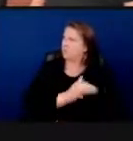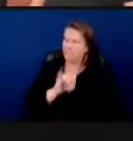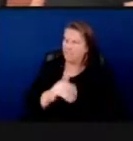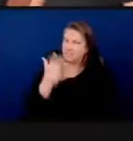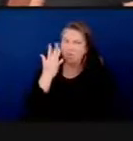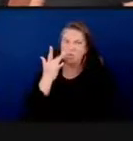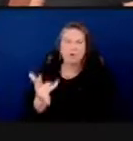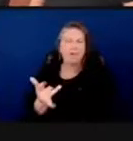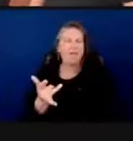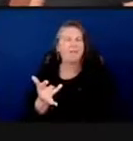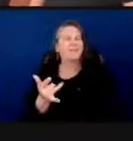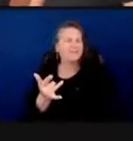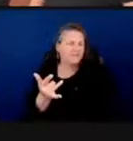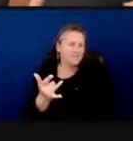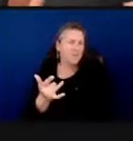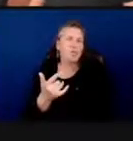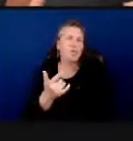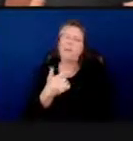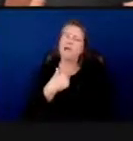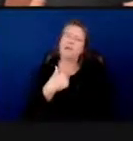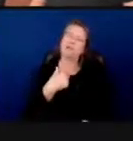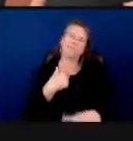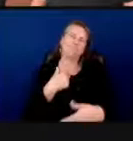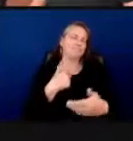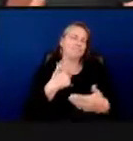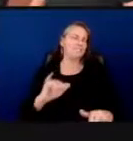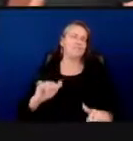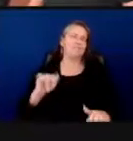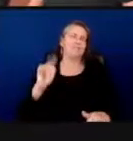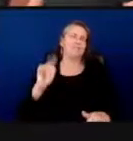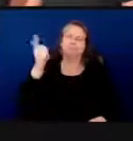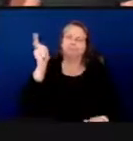kuzungumza na baadhi ya wabia kama vile wanafunzi, na